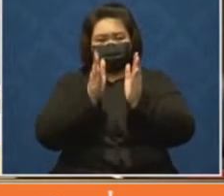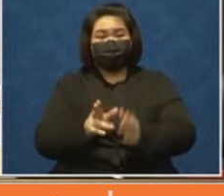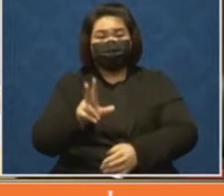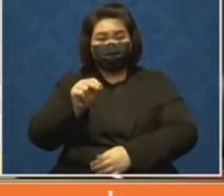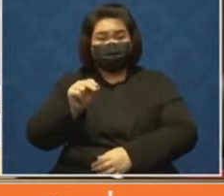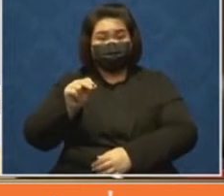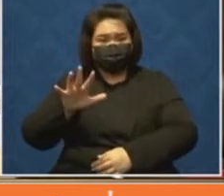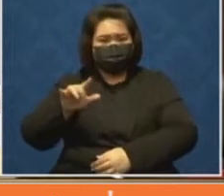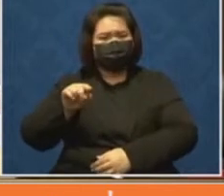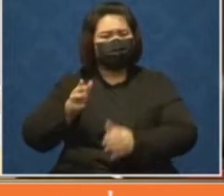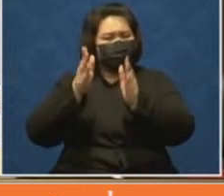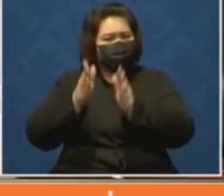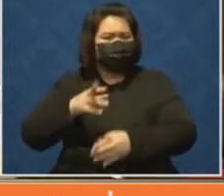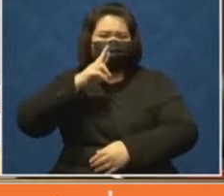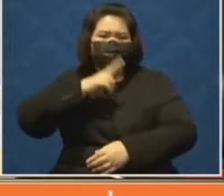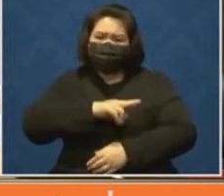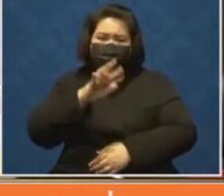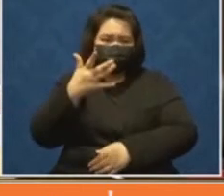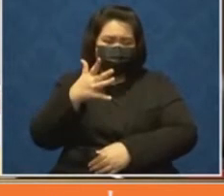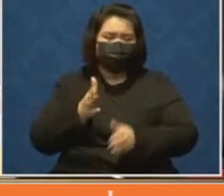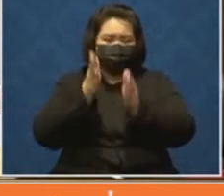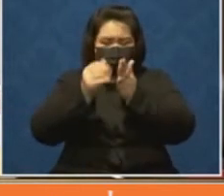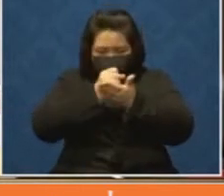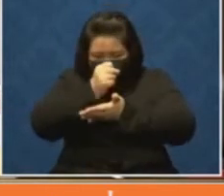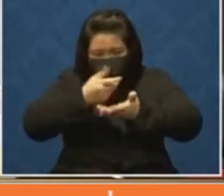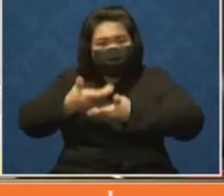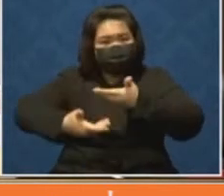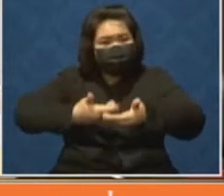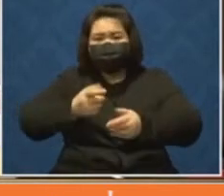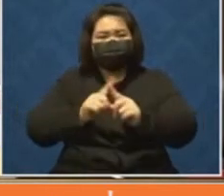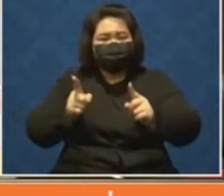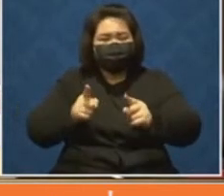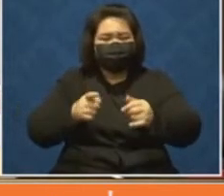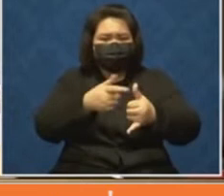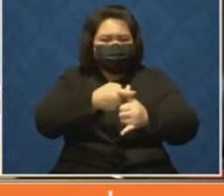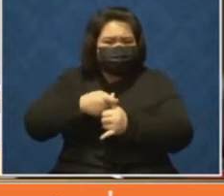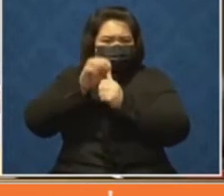ต้ไป สอด แนม ตไปิด ตามัวเอาไ ครัถ้า้ เหล กผม แนั้